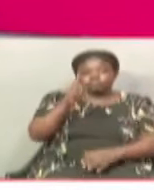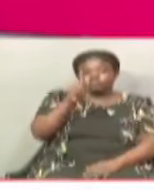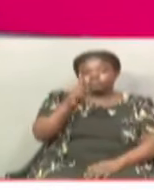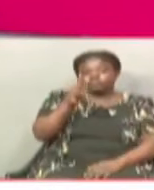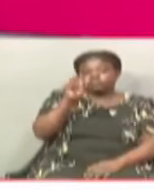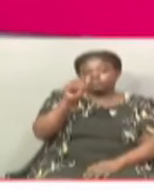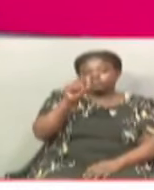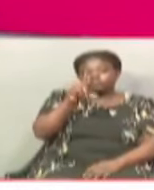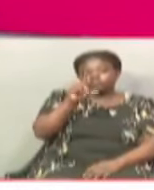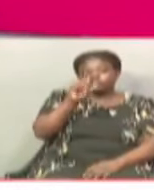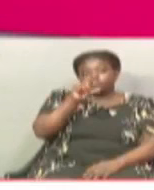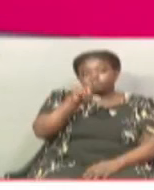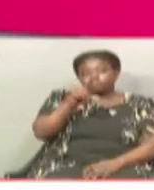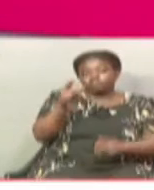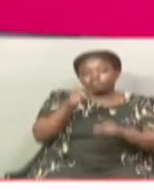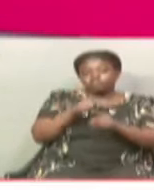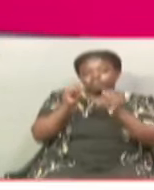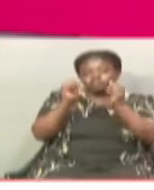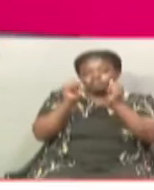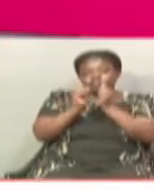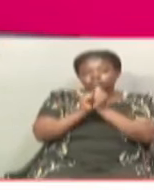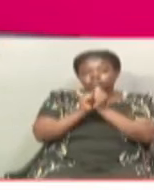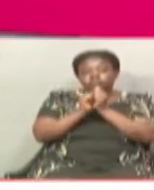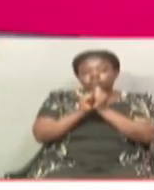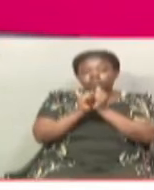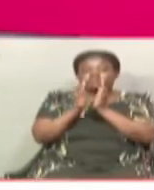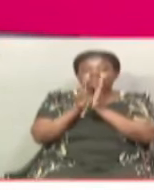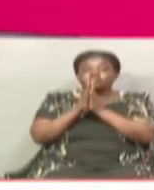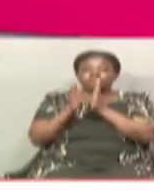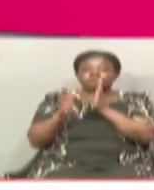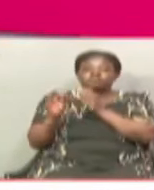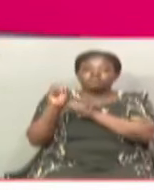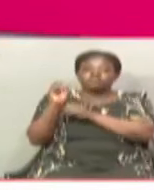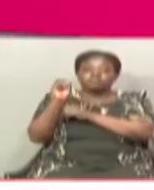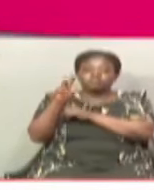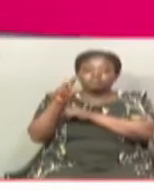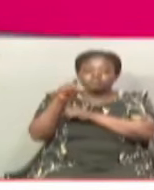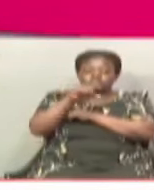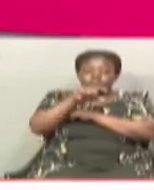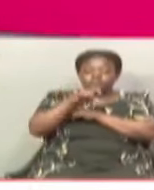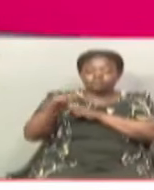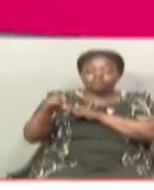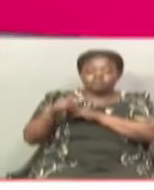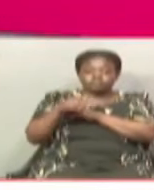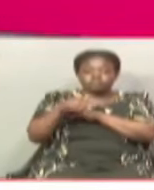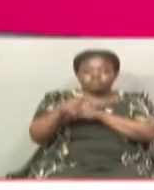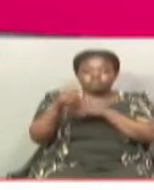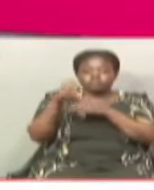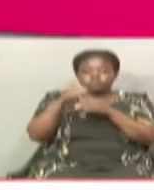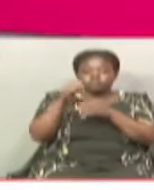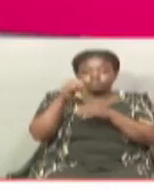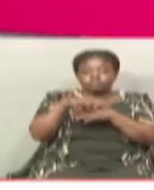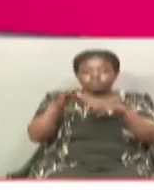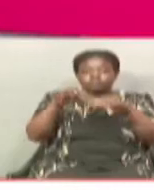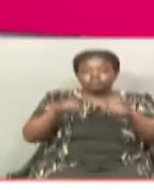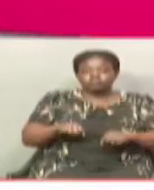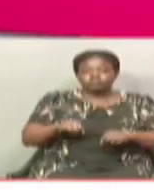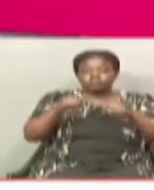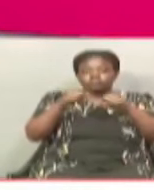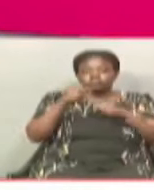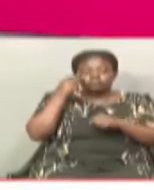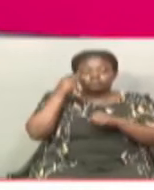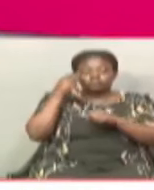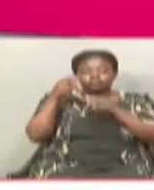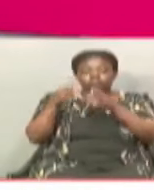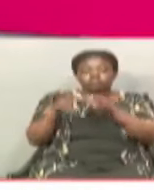okuva ng'ennaku z'omwezi 10 okutuuka ng'ennaku z'omwezi 12 wiiki ejja. Mwekyo akulira Vision Group Don